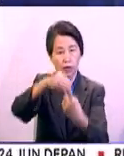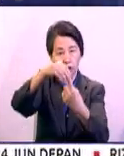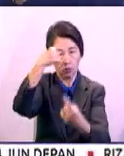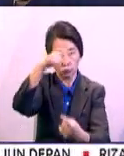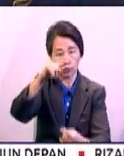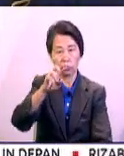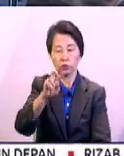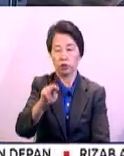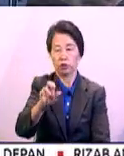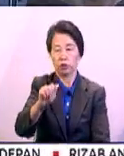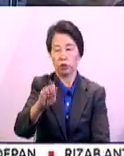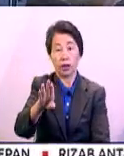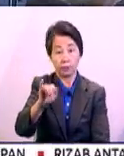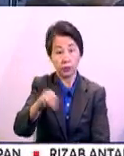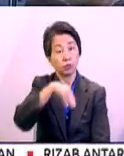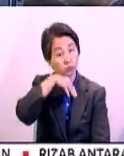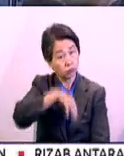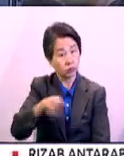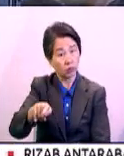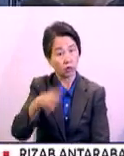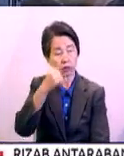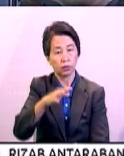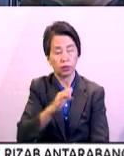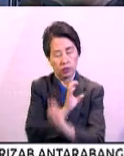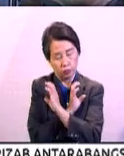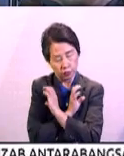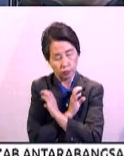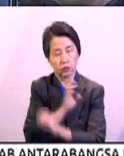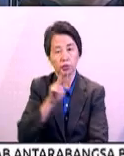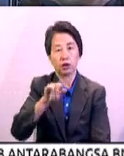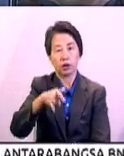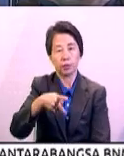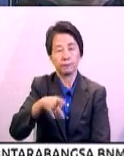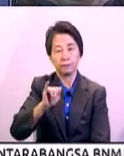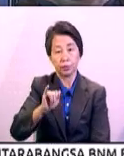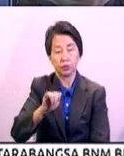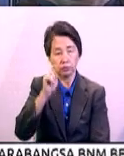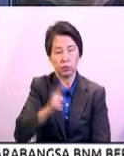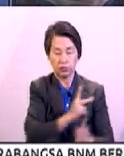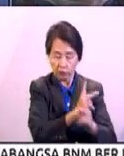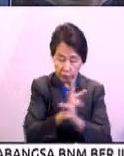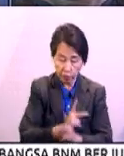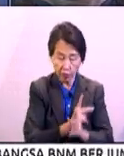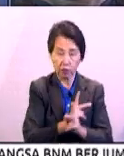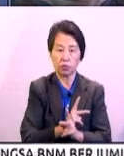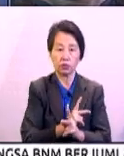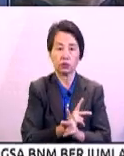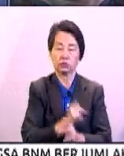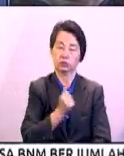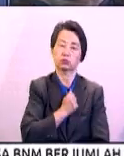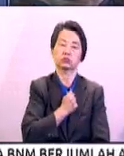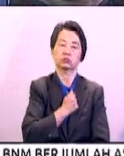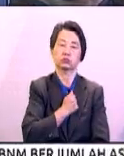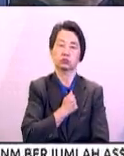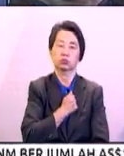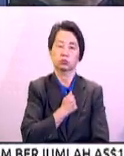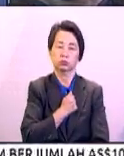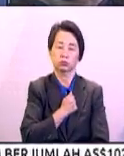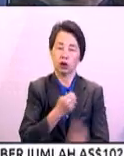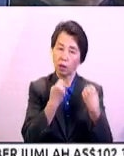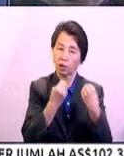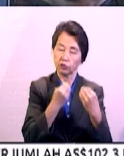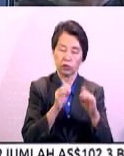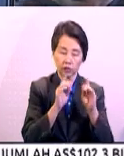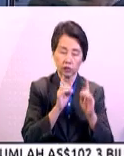Nabi, tapi at the same time sebenarnya dalam nak mencintai Nabi, kau kena jaga kau punya apa tuntutan dalam